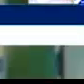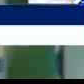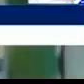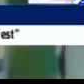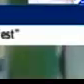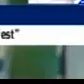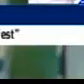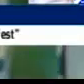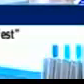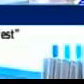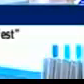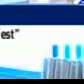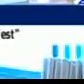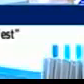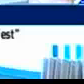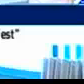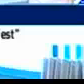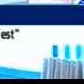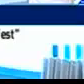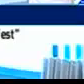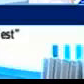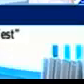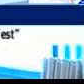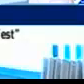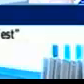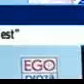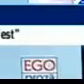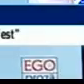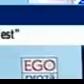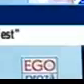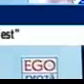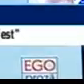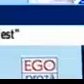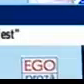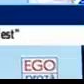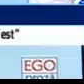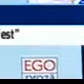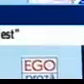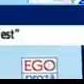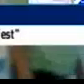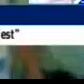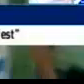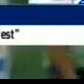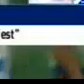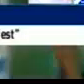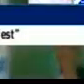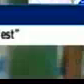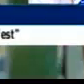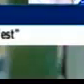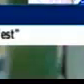sau dacă nu mai mult cu cărți scrise nu în limba română. Ceea ce este destul de trist, dacă mă întrebați pe mine, pentru că suntem în anul centenarului,